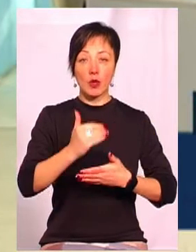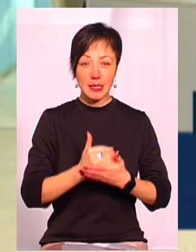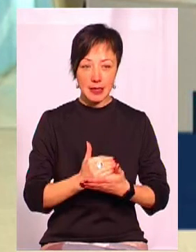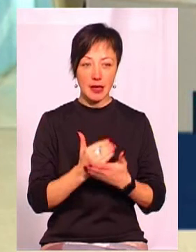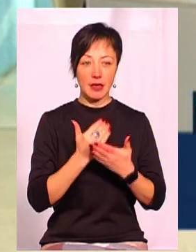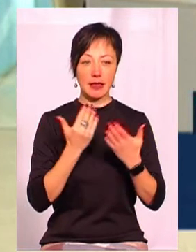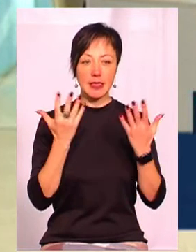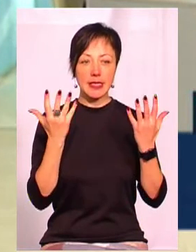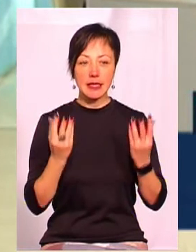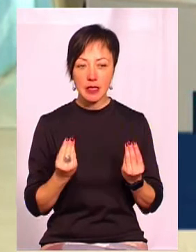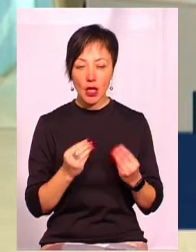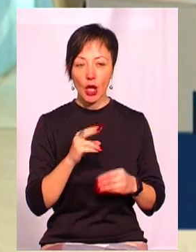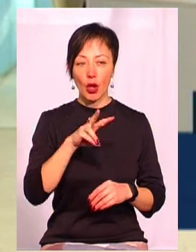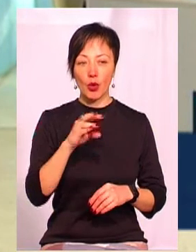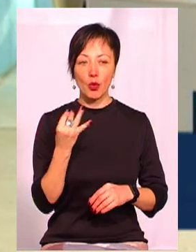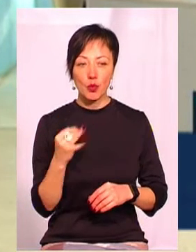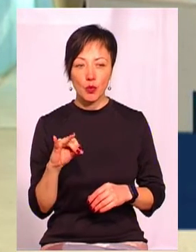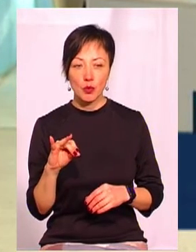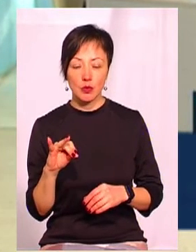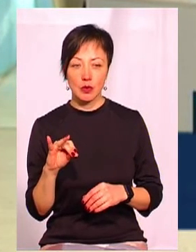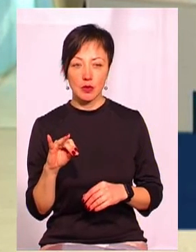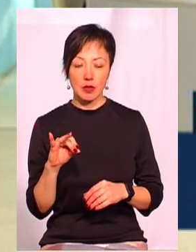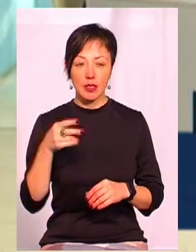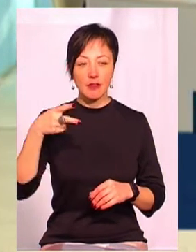дні лютого